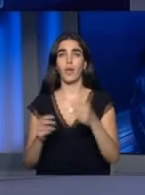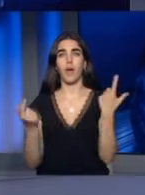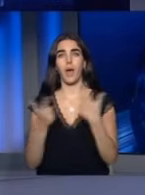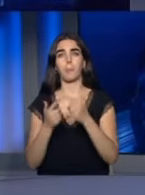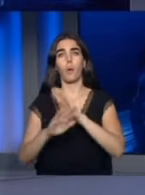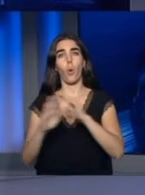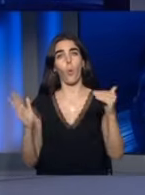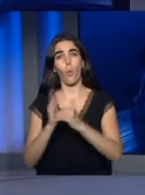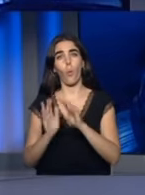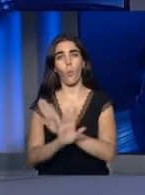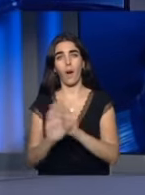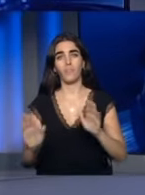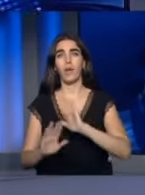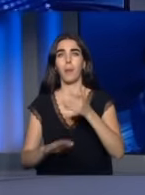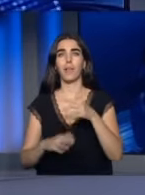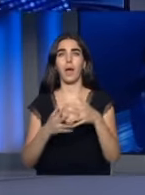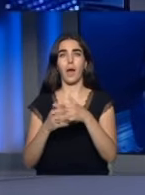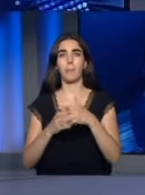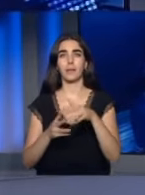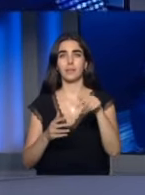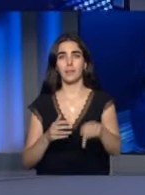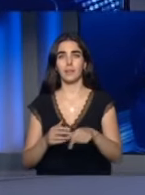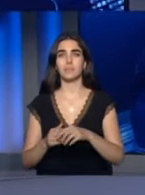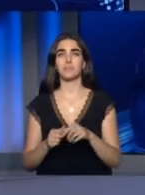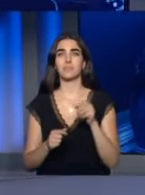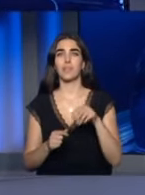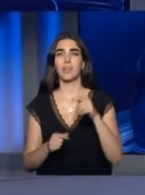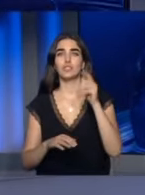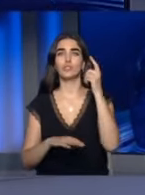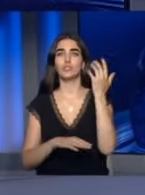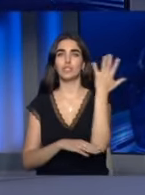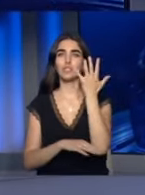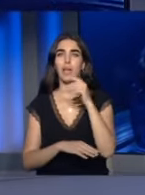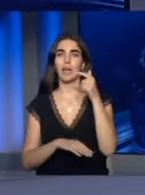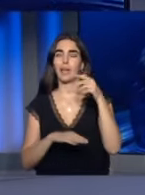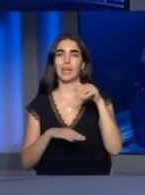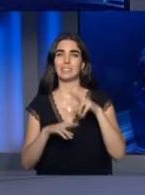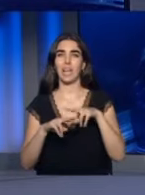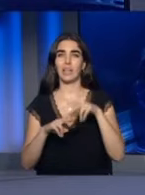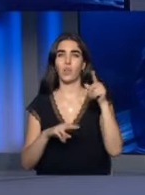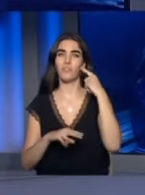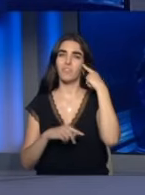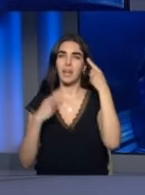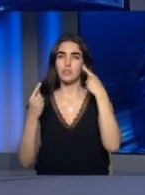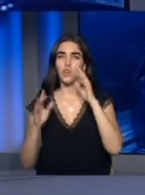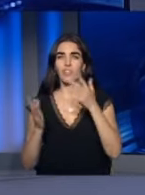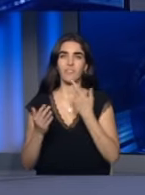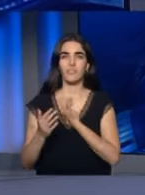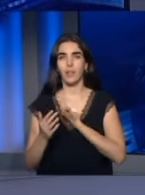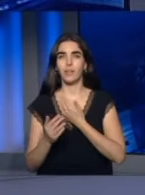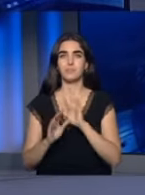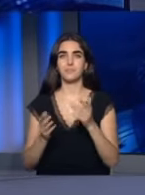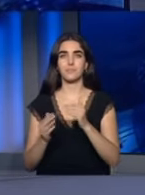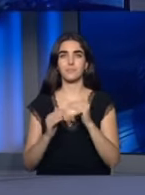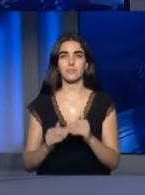واشنطن تضع مسارا لانزال نتنياهو عن شجره المواقف الشديده بدعوته الى القاء خطاب امام الكونجرس